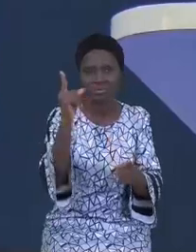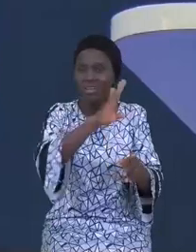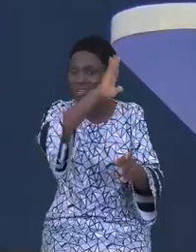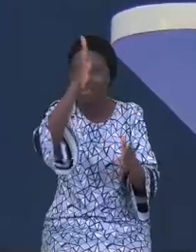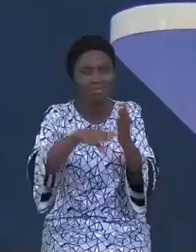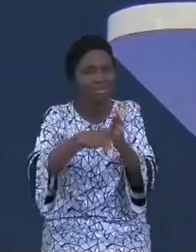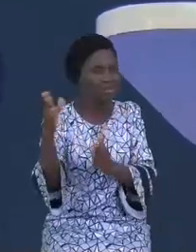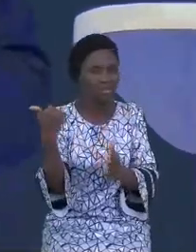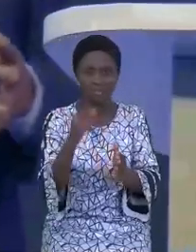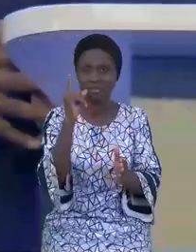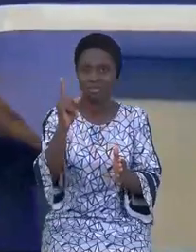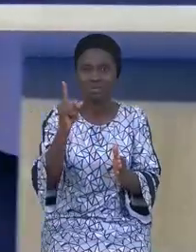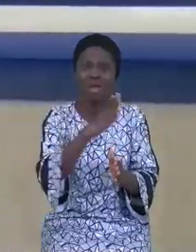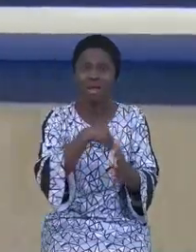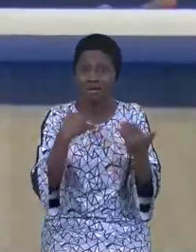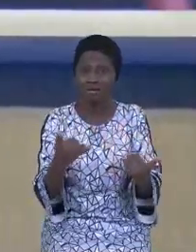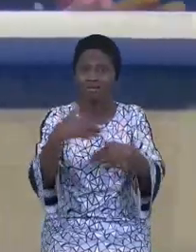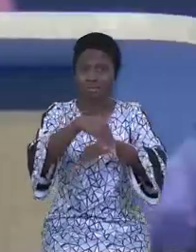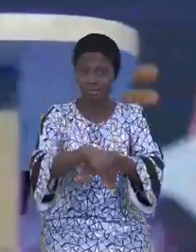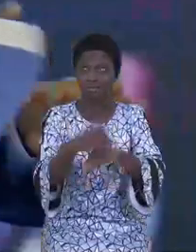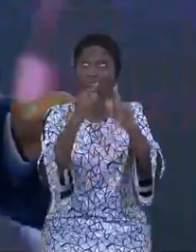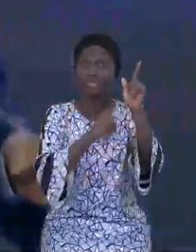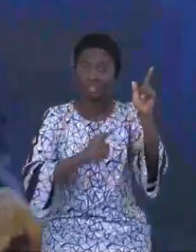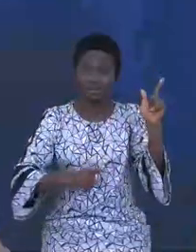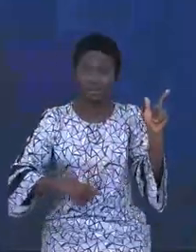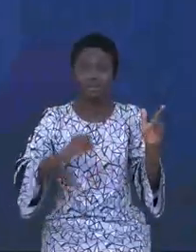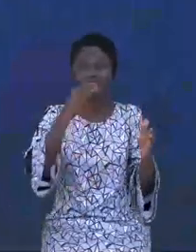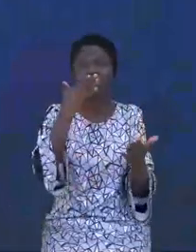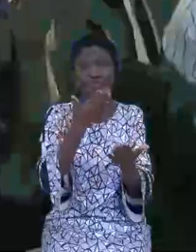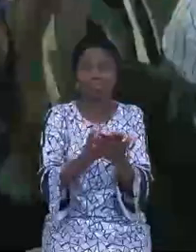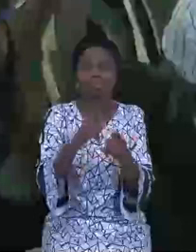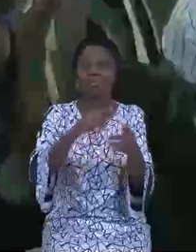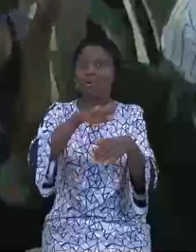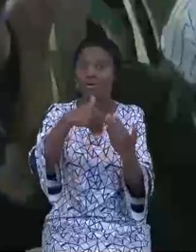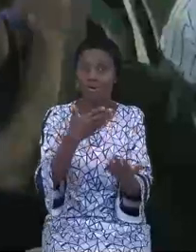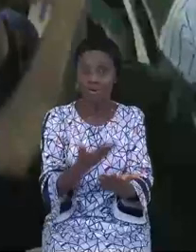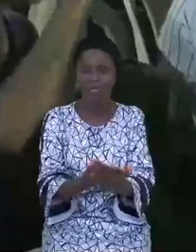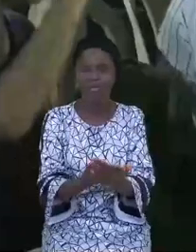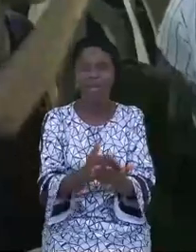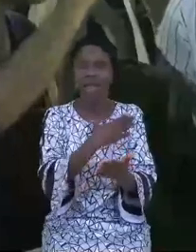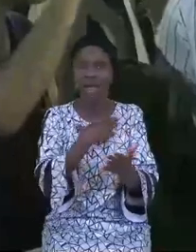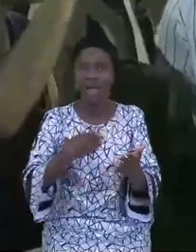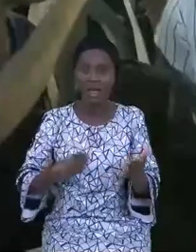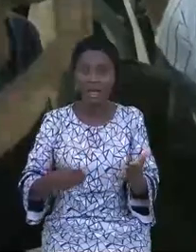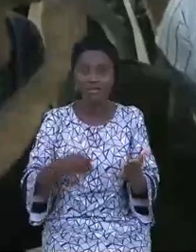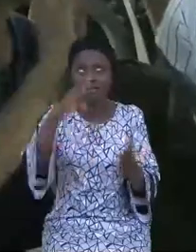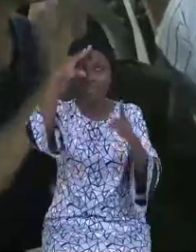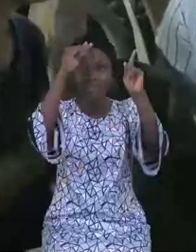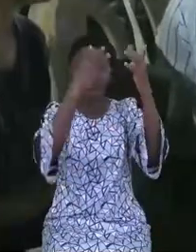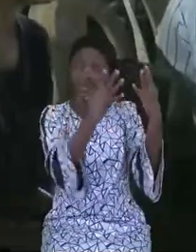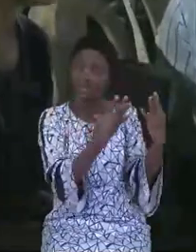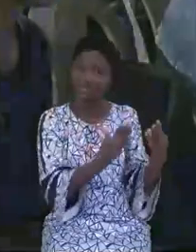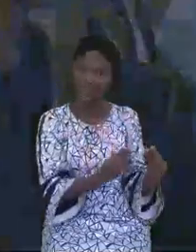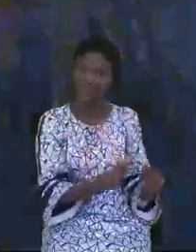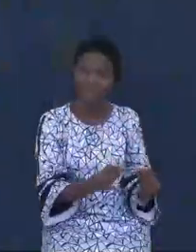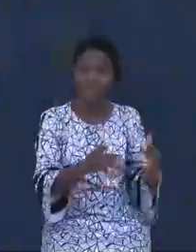ne rejette personne. Et ce soir, le Seigneur est bon envers tous. Et ses compassions